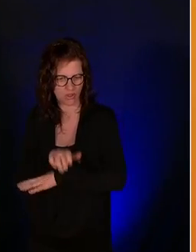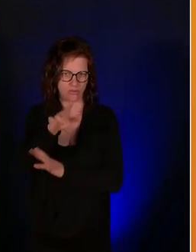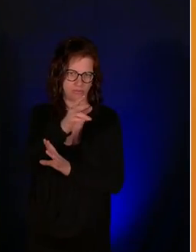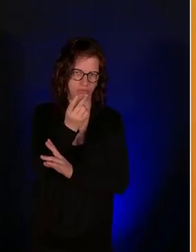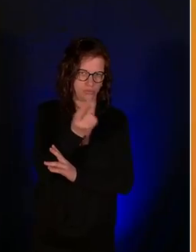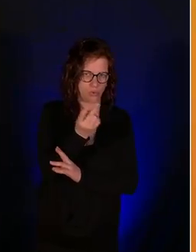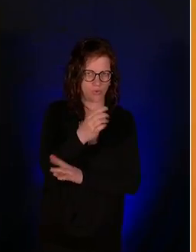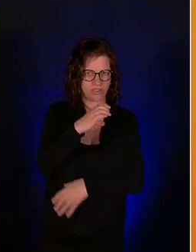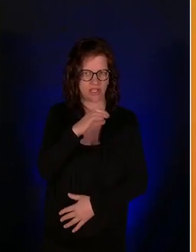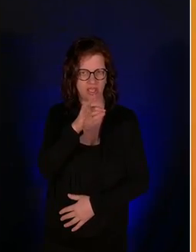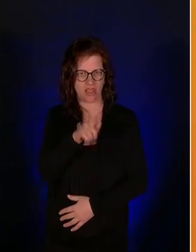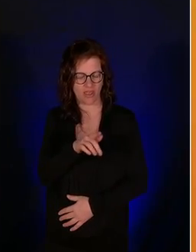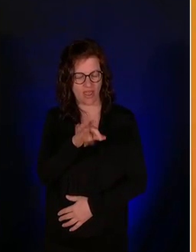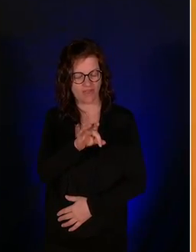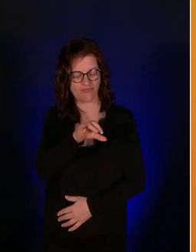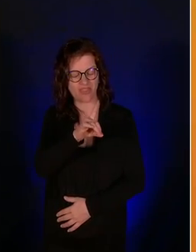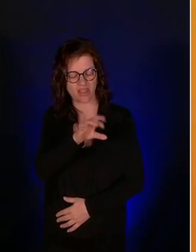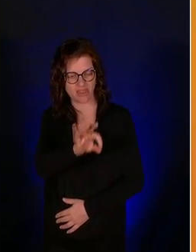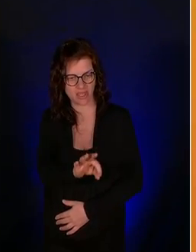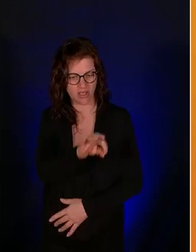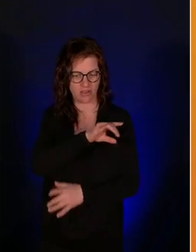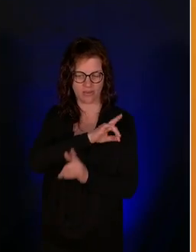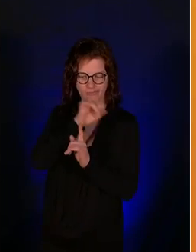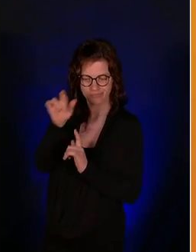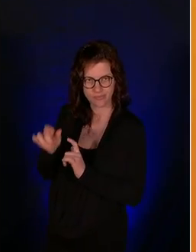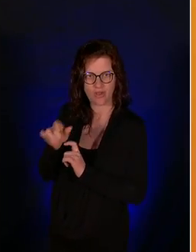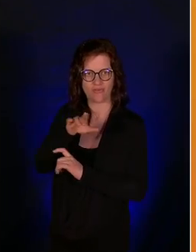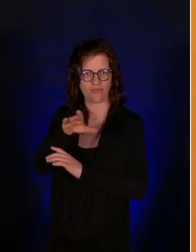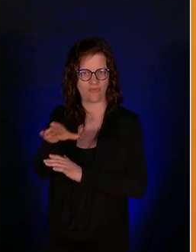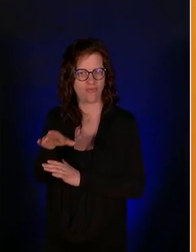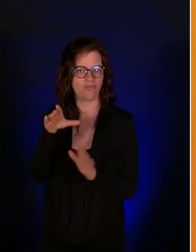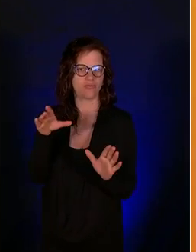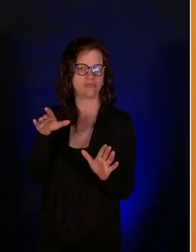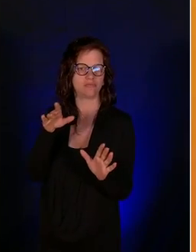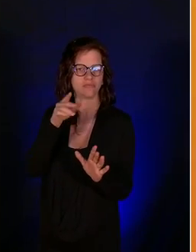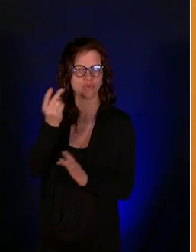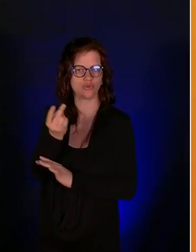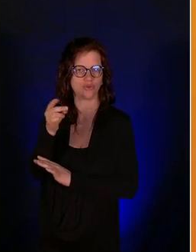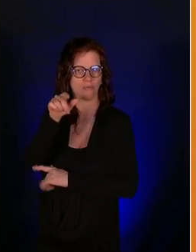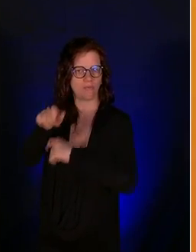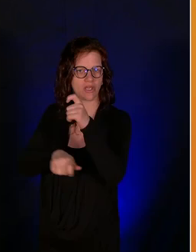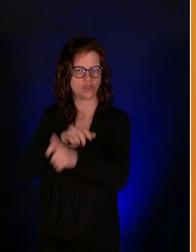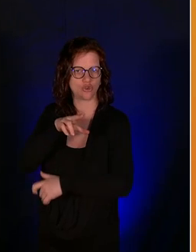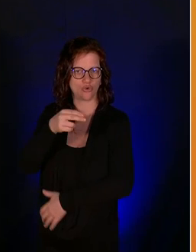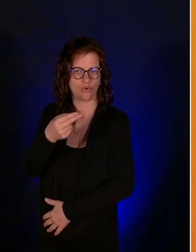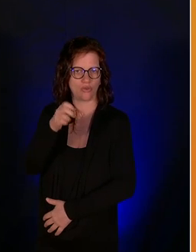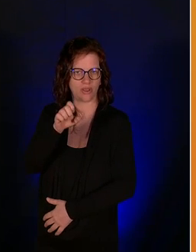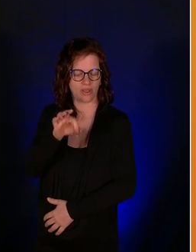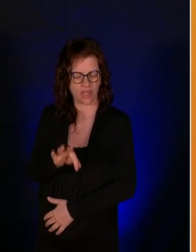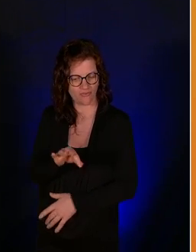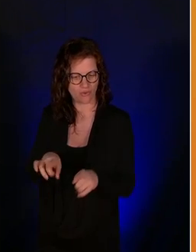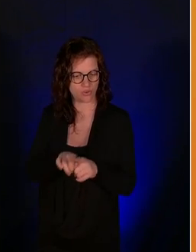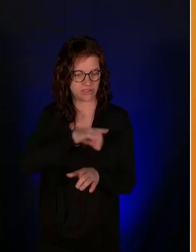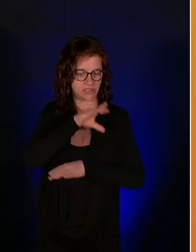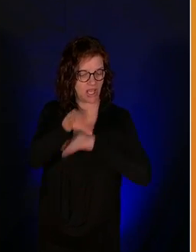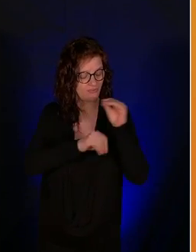Couteux de la CFDT. Bienvenue à Emmanuel Hadge et à Adrien Liénard de l'UNEF. Merci d'accueillir nos